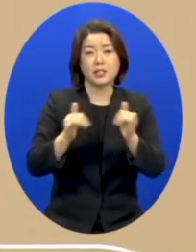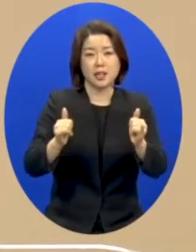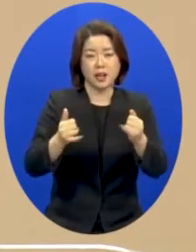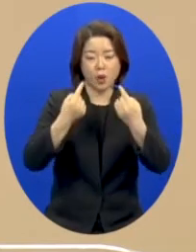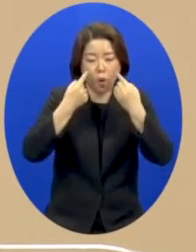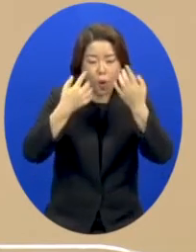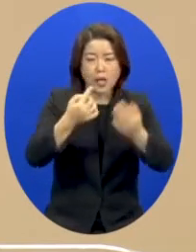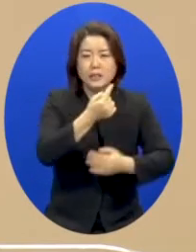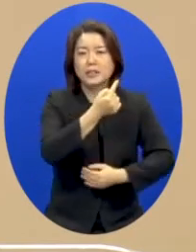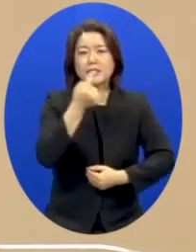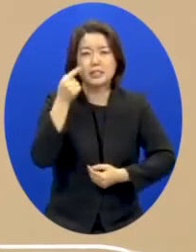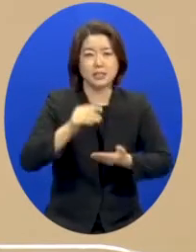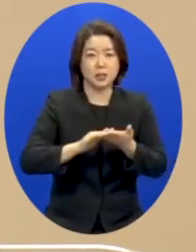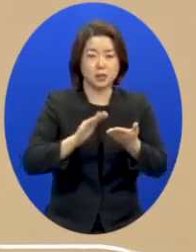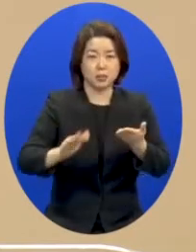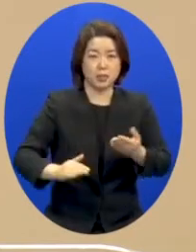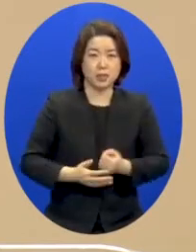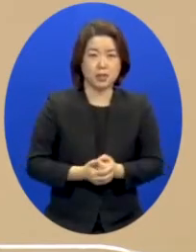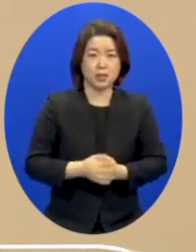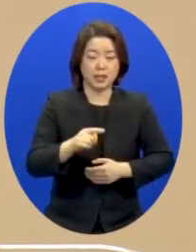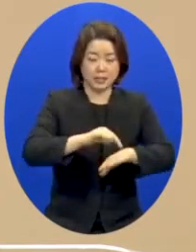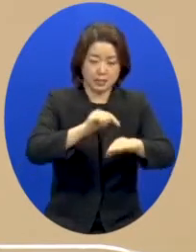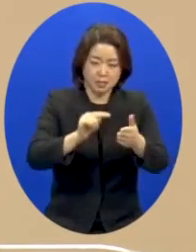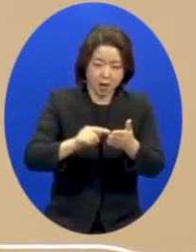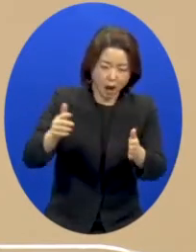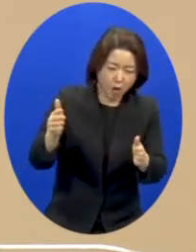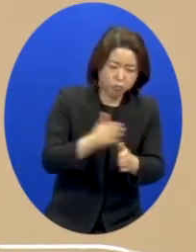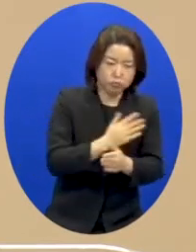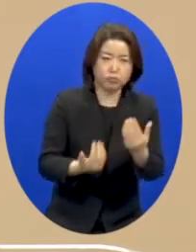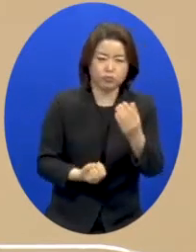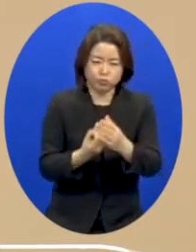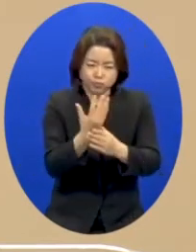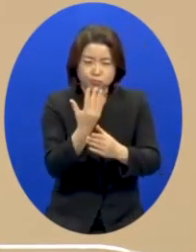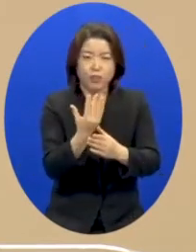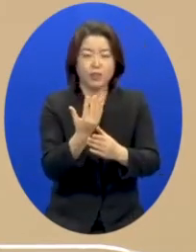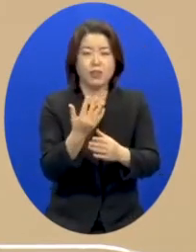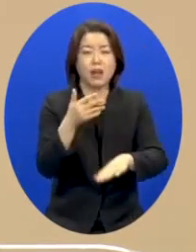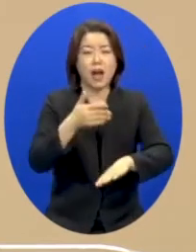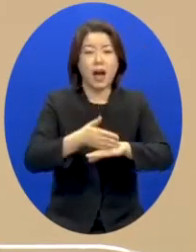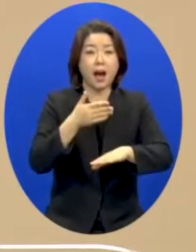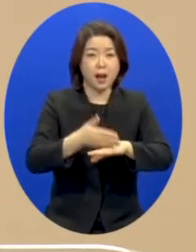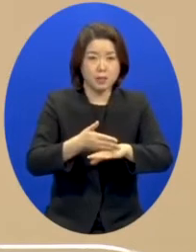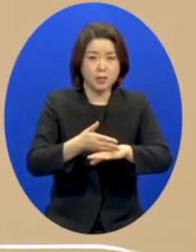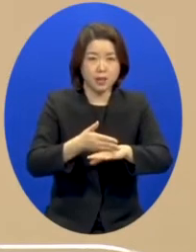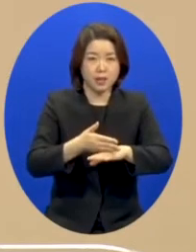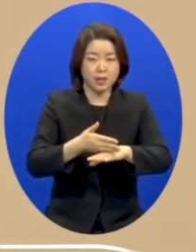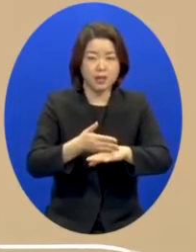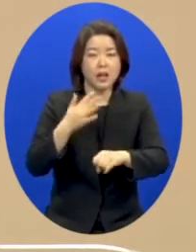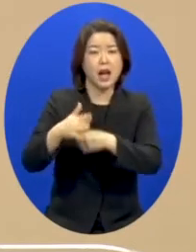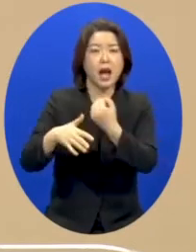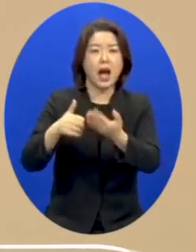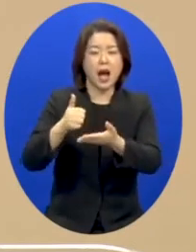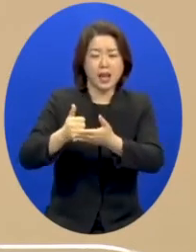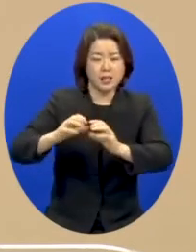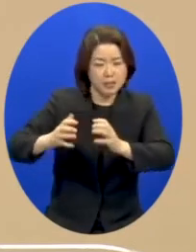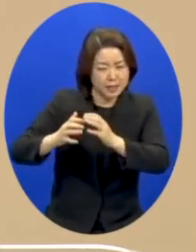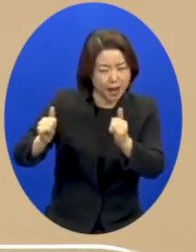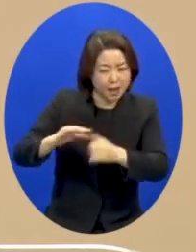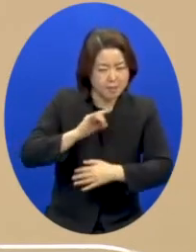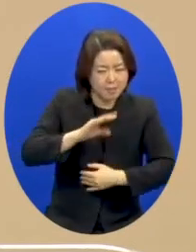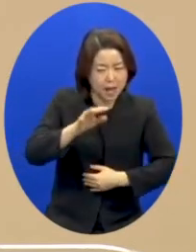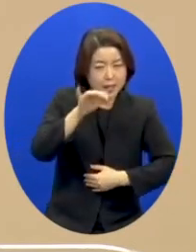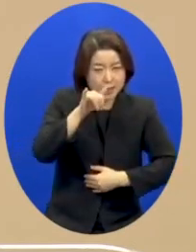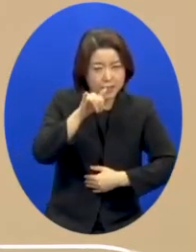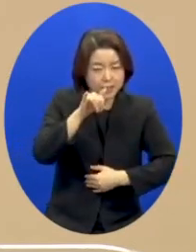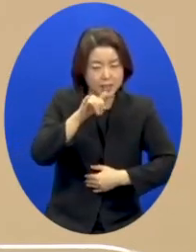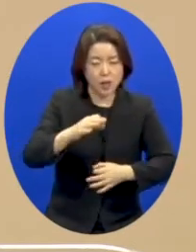증거예요. 그 마음에서 일어나는 하나님께 드리는 그 감사는 하나님의 백성들에게만 있는